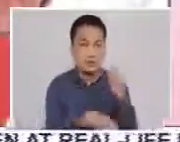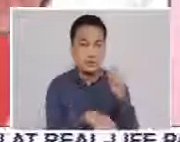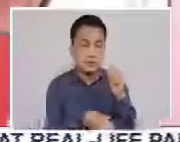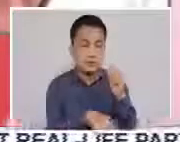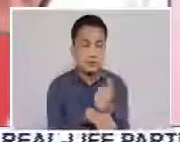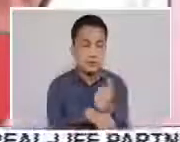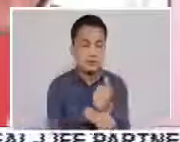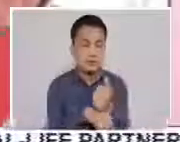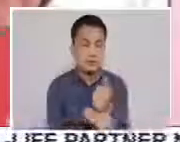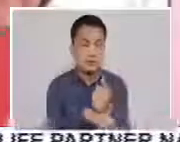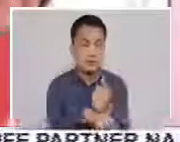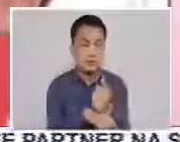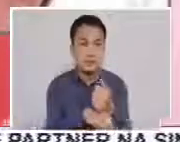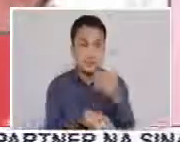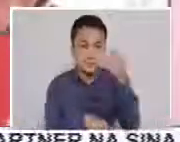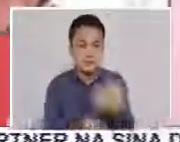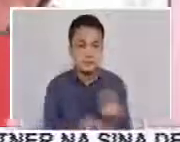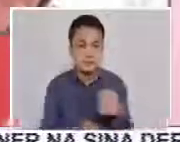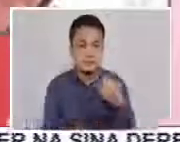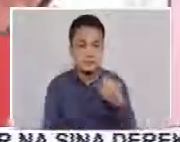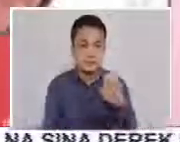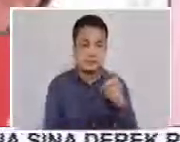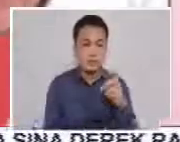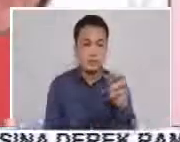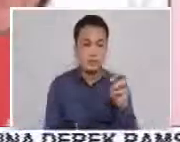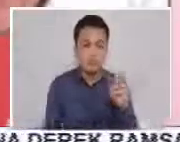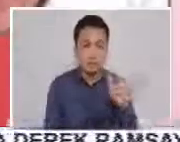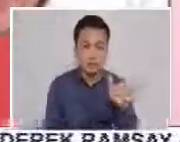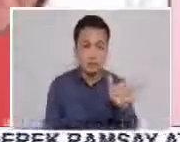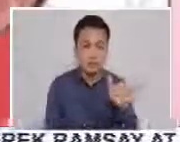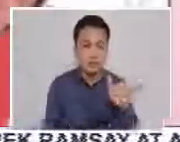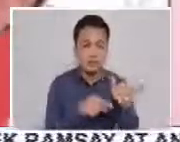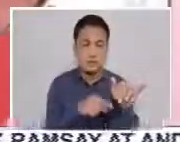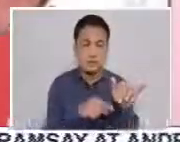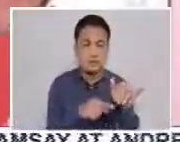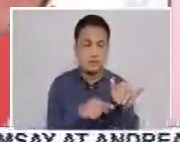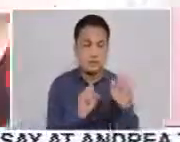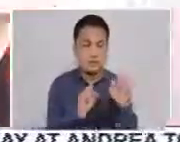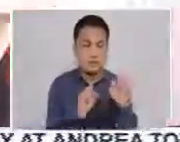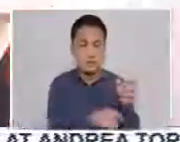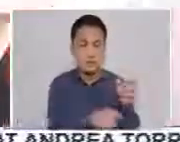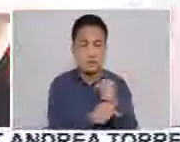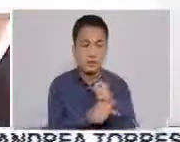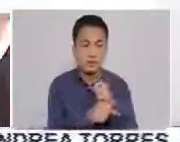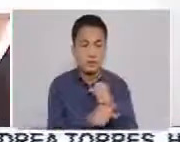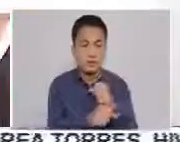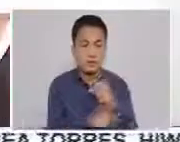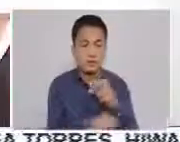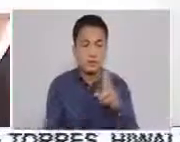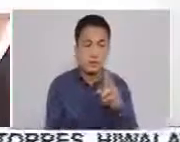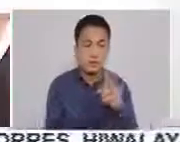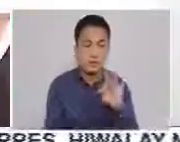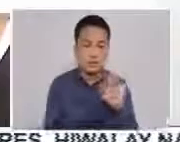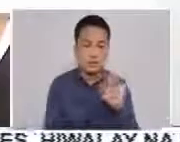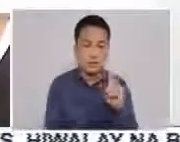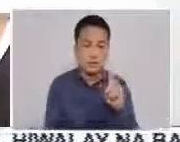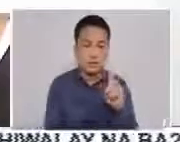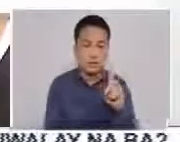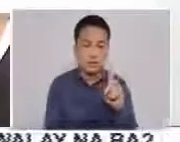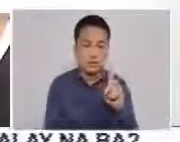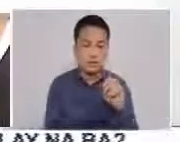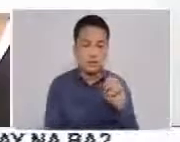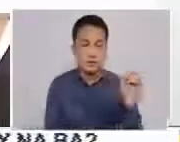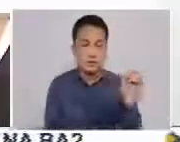time sa expressway, magkaroon po, malagyan po sila ng kaukulan pong RFID. Engineer, maigsilang po